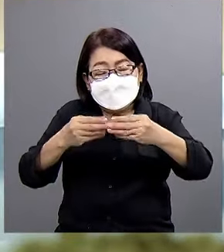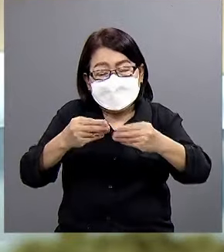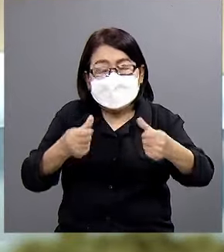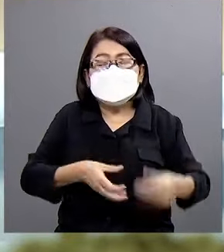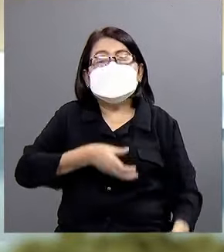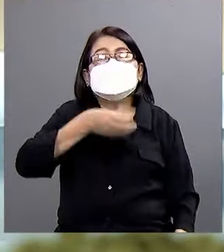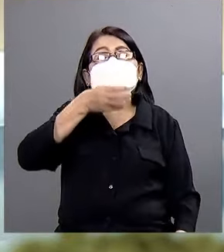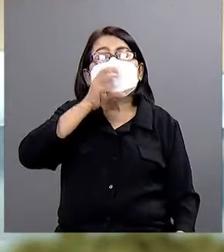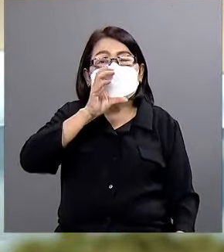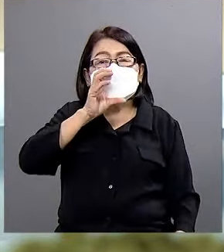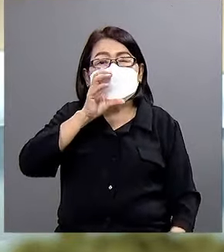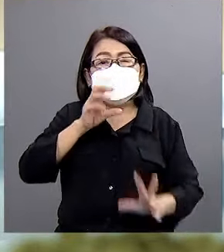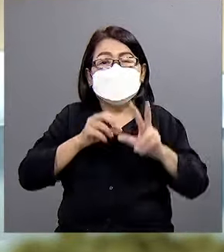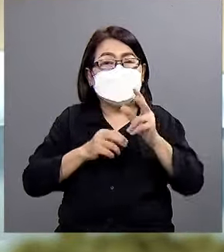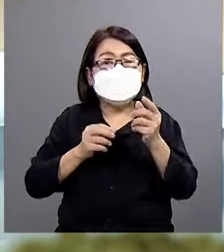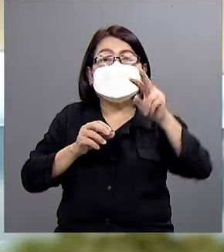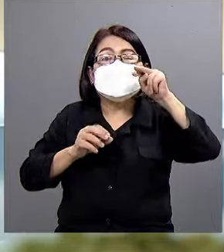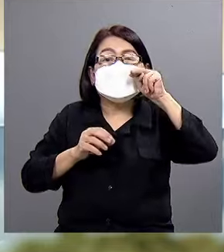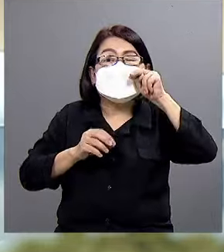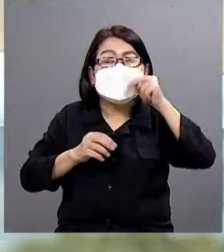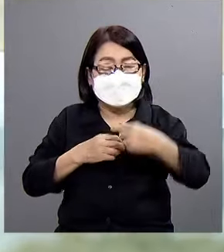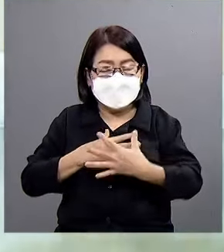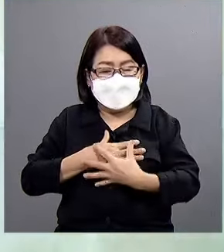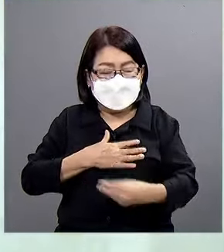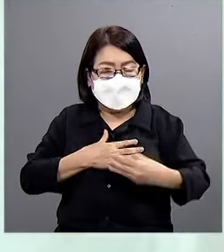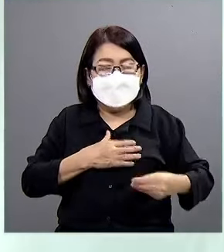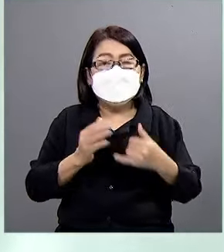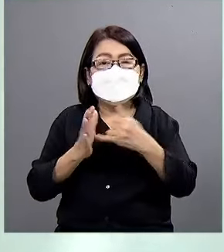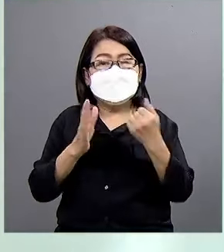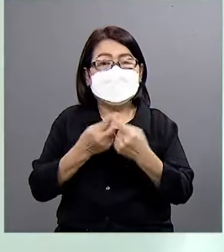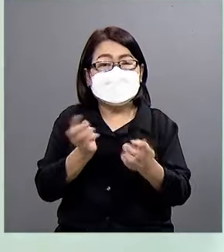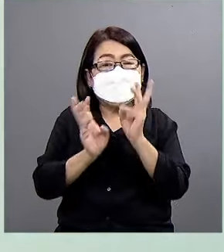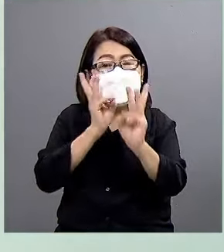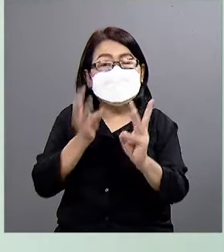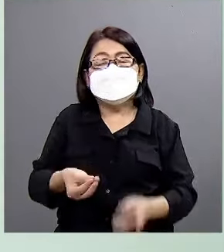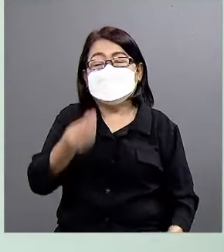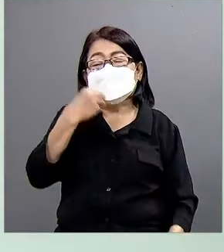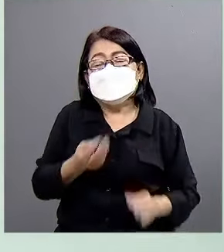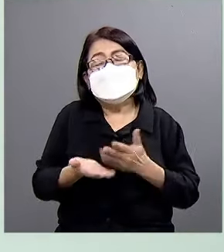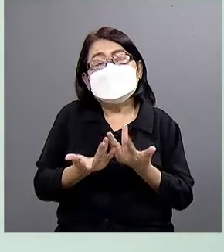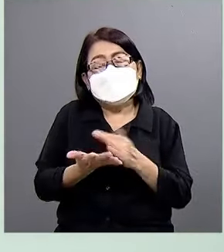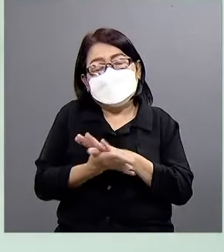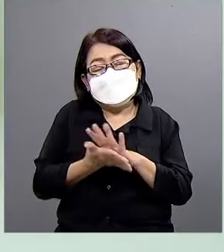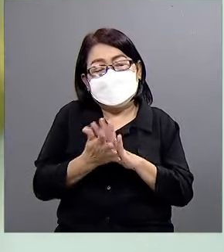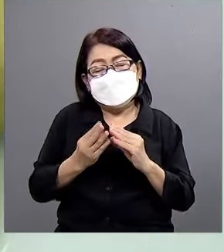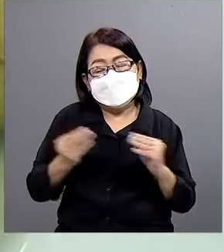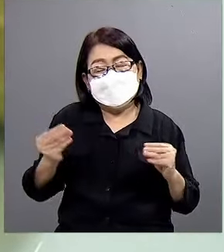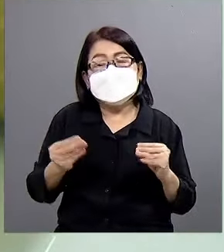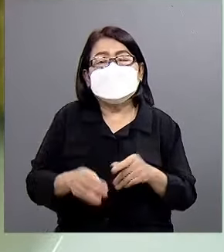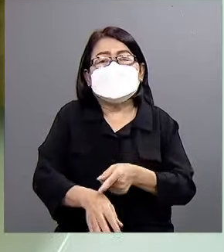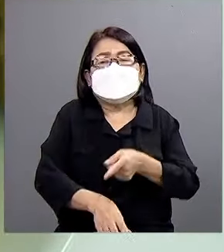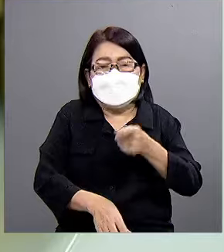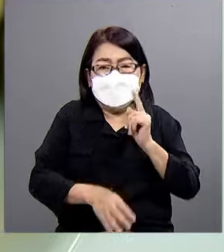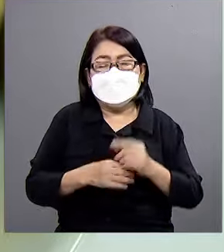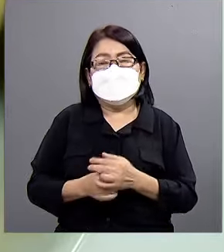างกายก็จะดูดซึมได้ง่ายส่วนลูกกลอนเนี่ยต้องมีการแตกตัวออกหลังจากที่เข้าไปอยู่ในท้องเราแล้วเนี่ยครับเพราะฉะนั้นก็จะออกฤทธิ์ช้านิดนึงยกเว้